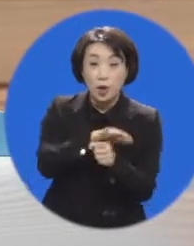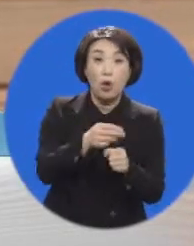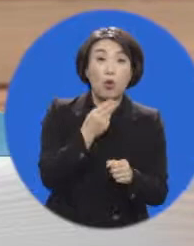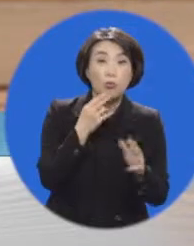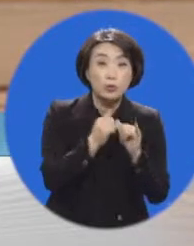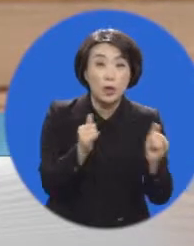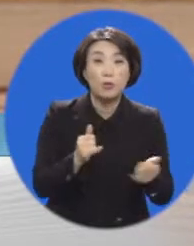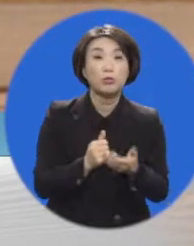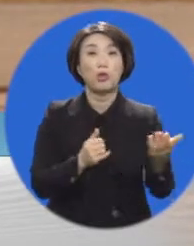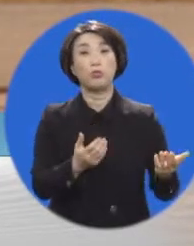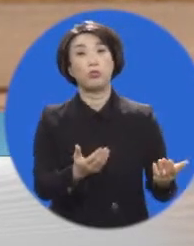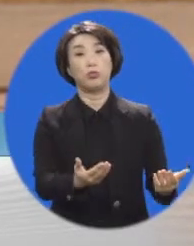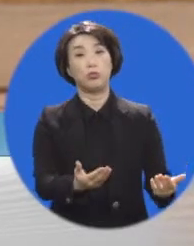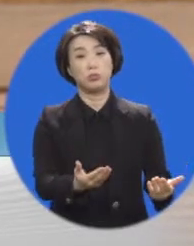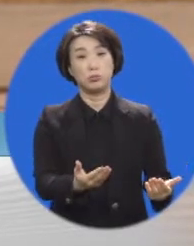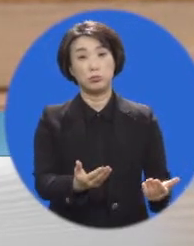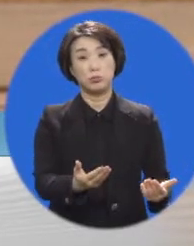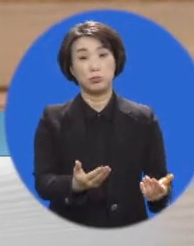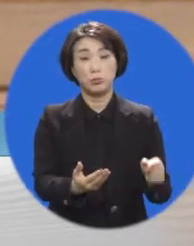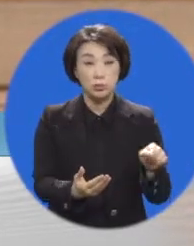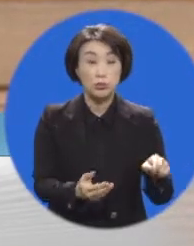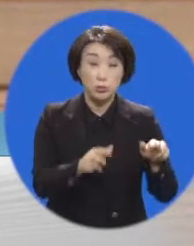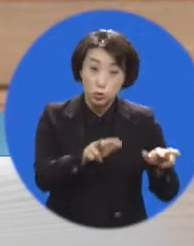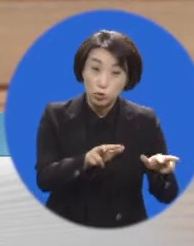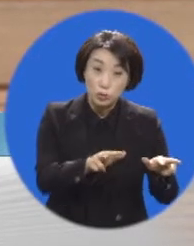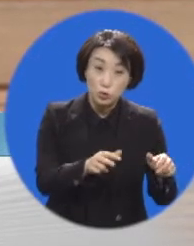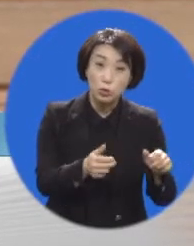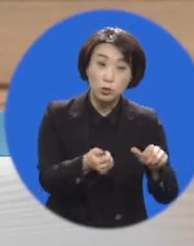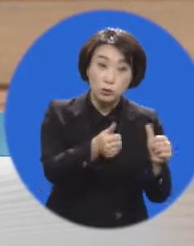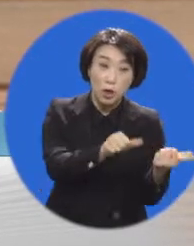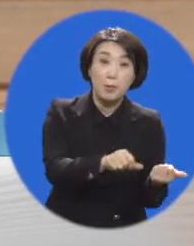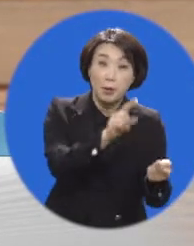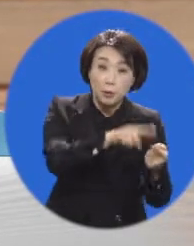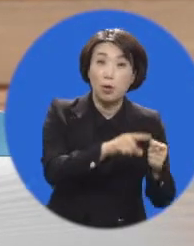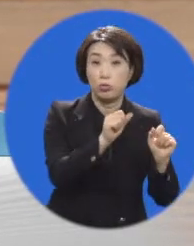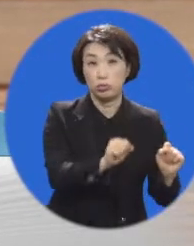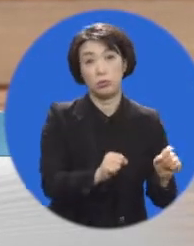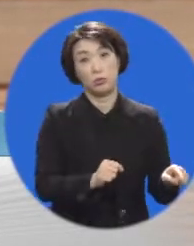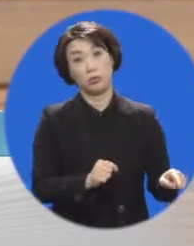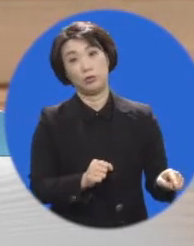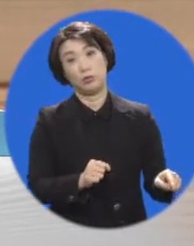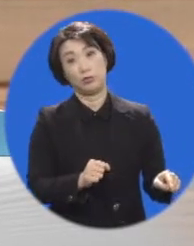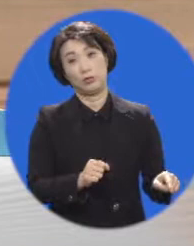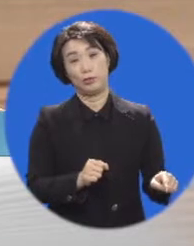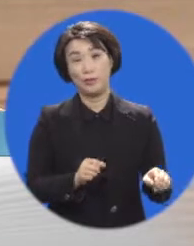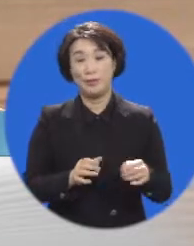사랑하지 아니하는 자는 지금도 사망에 거하느니라